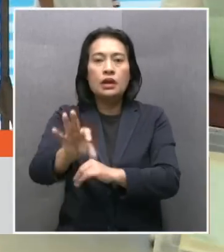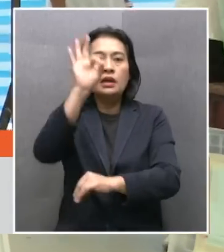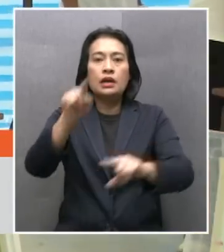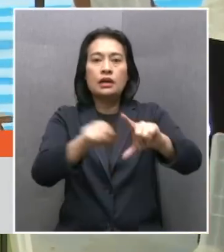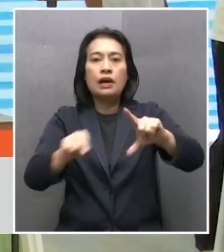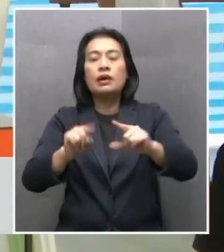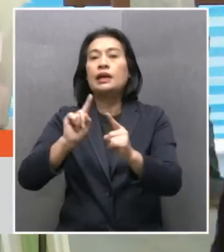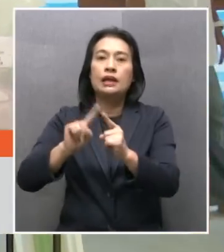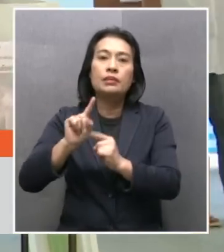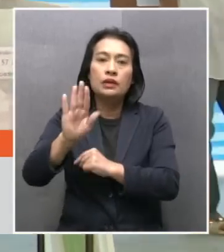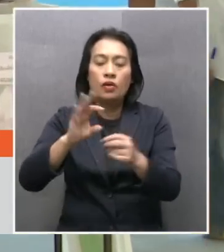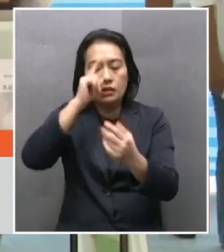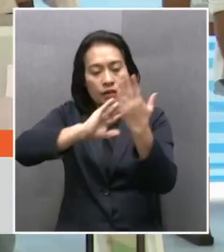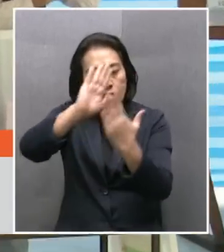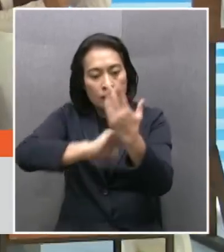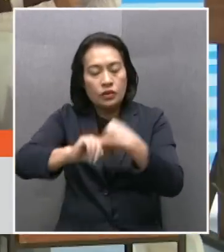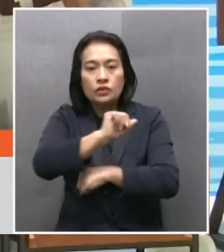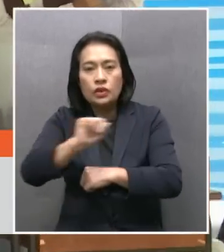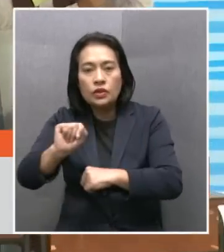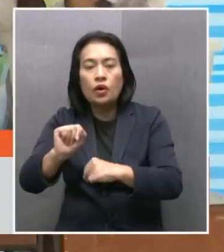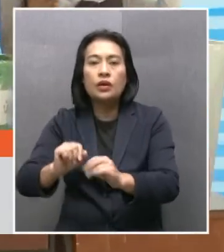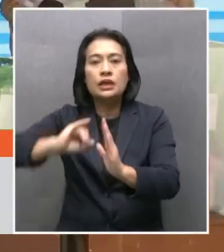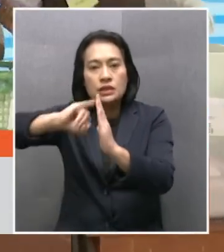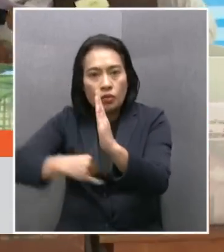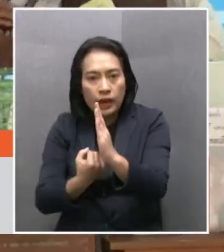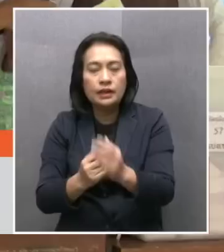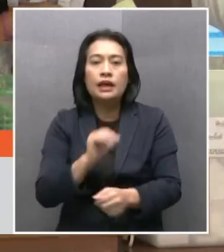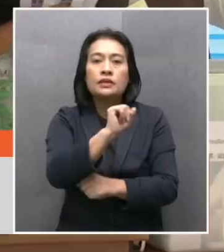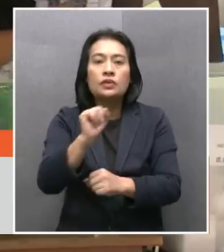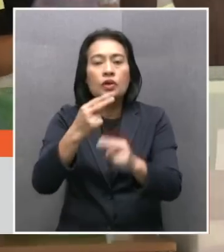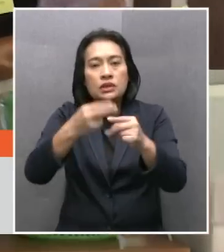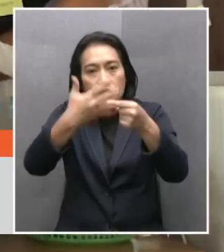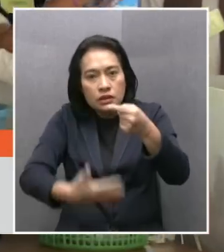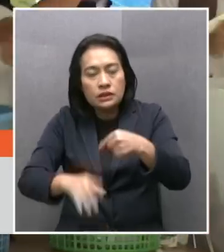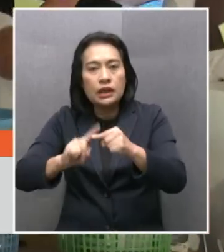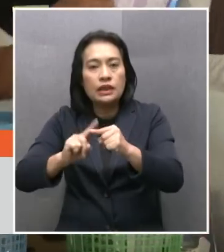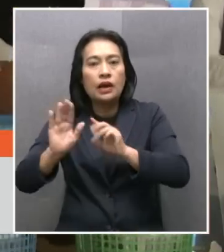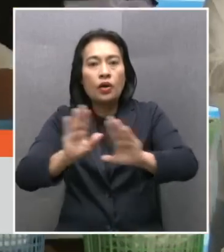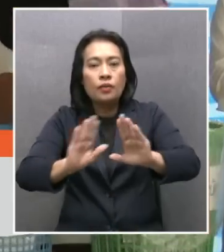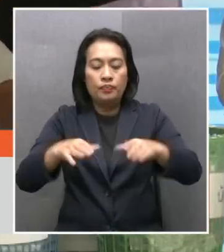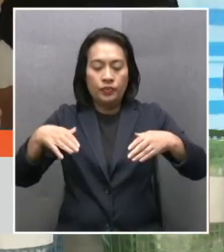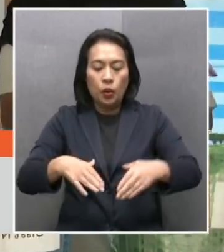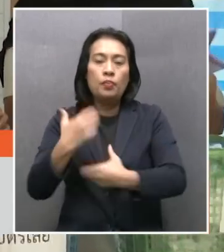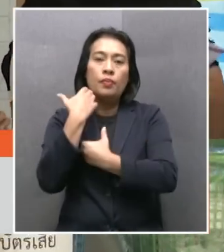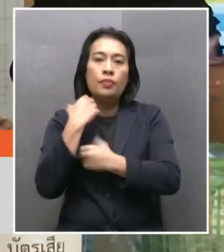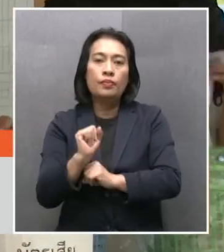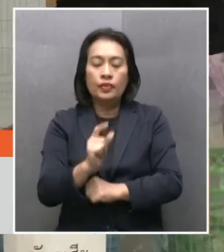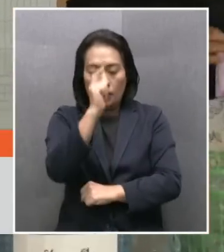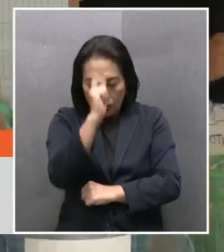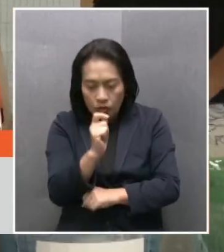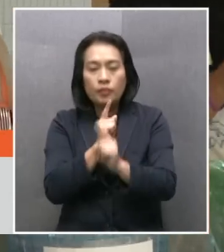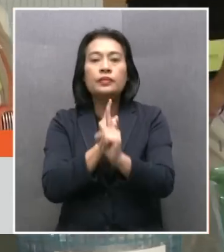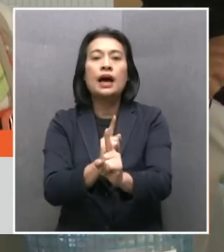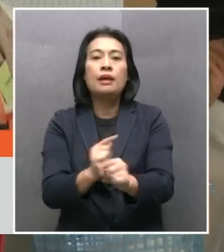1ของประเทศทั้งส.สแบบแบ่งเขตและส.สแบบบัญชีรายชื่อทางพรรคประชาธิปัตย์เองก็จะเคารพเสียงของประชา